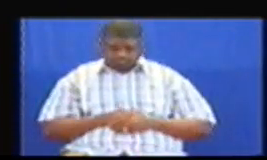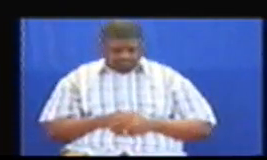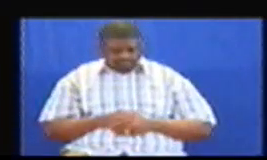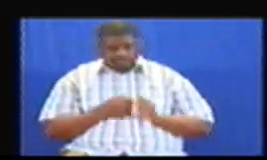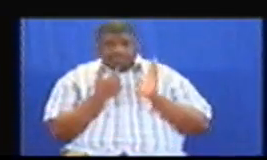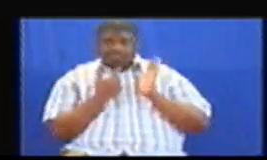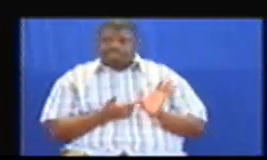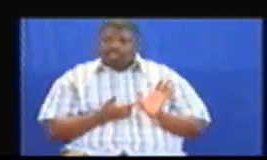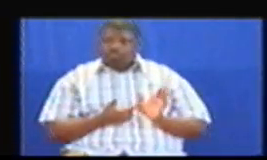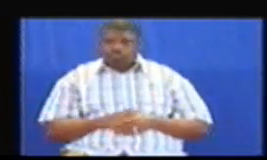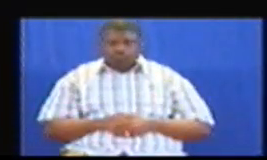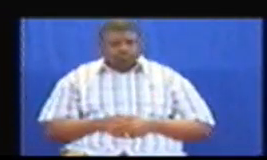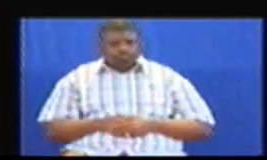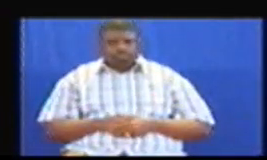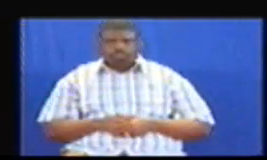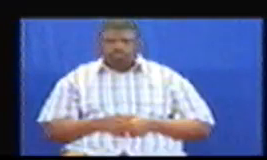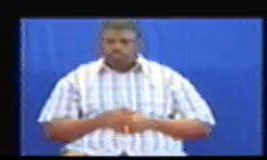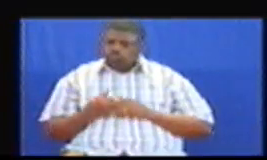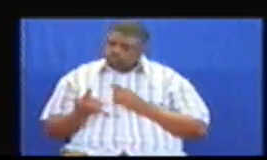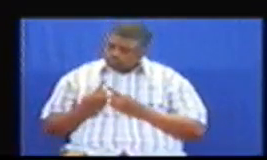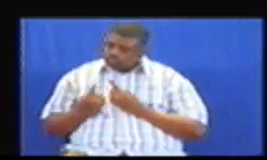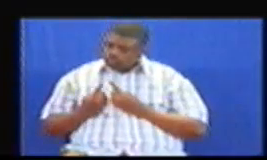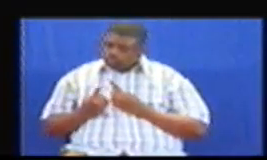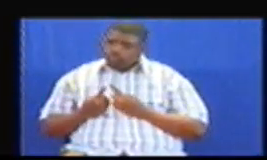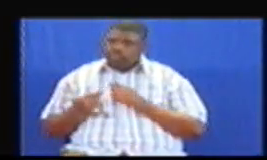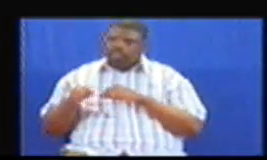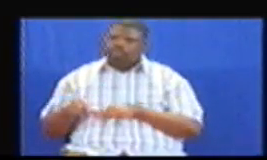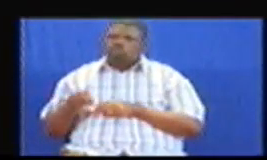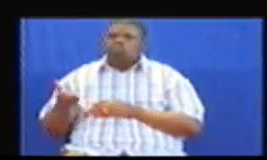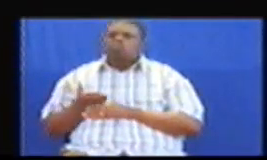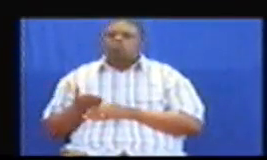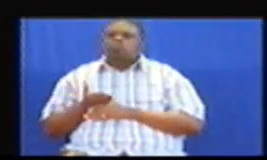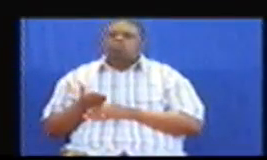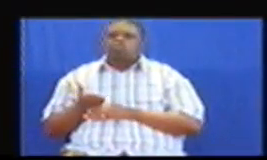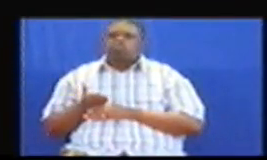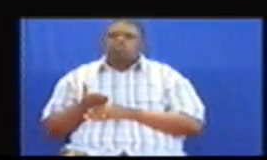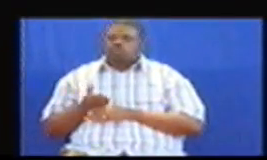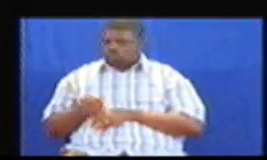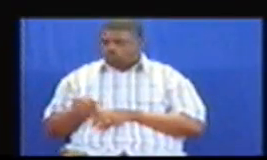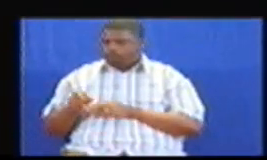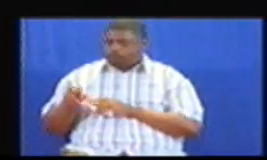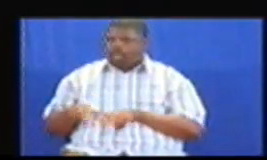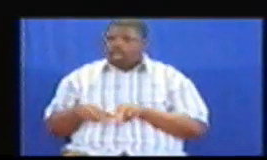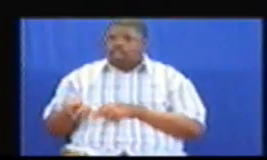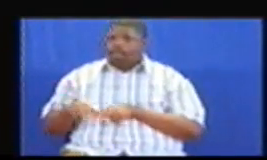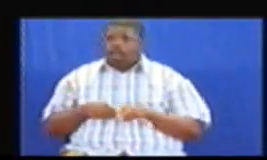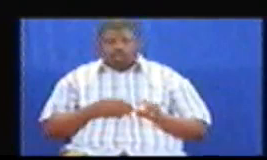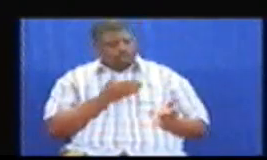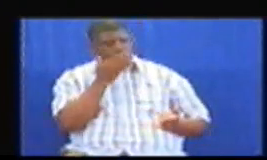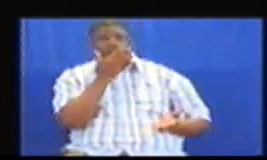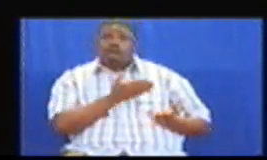mfano, yamezungumza sana kuhusu huu mkataba wa haki